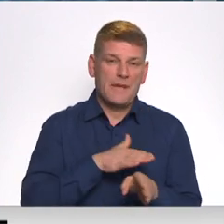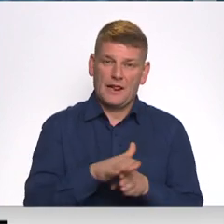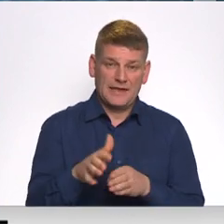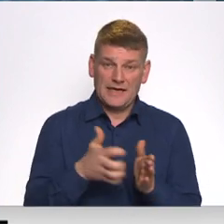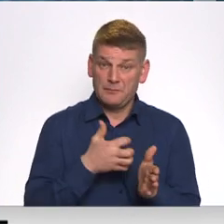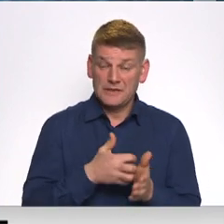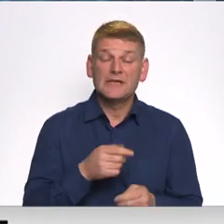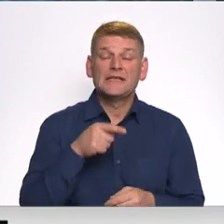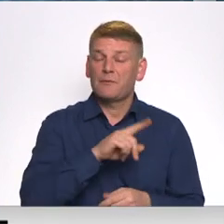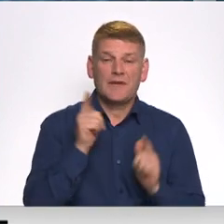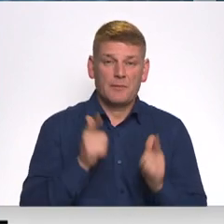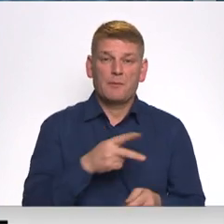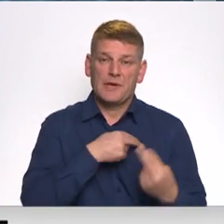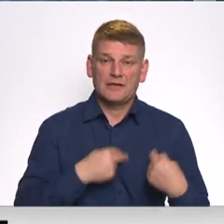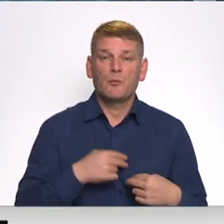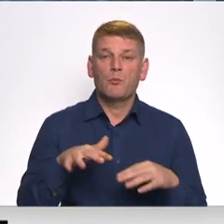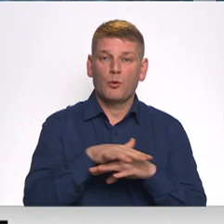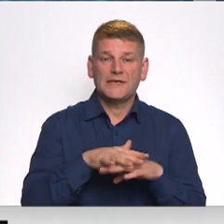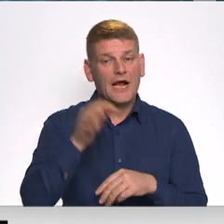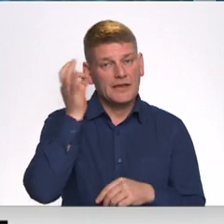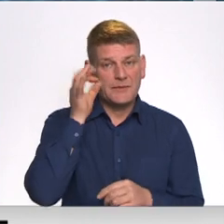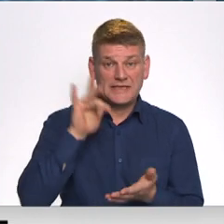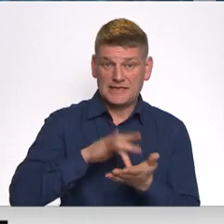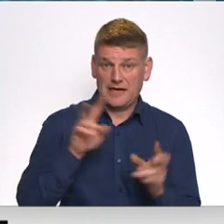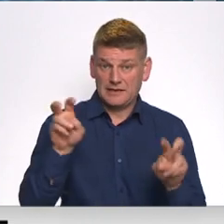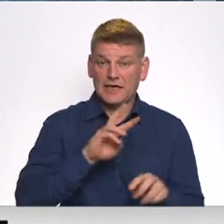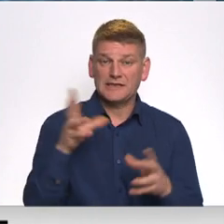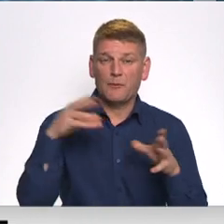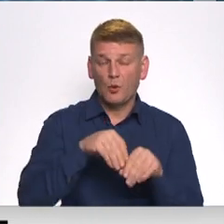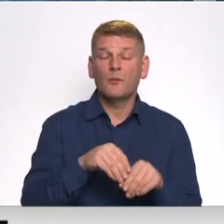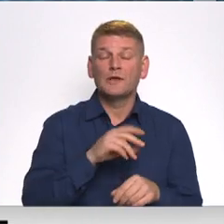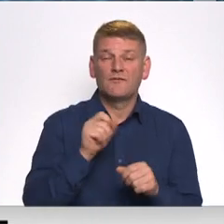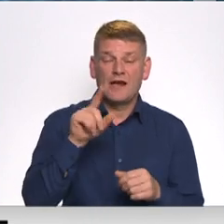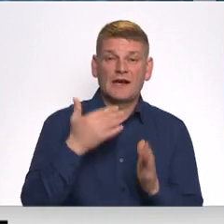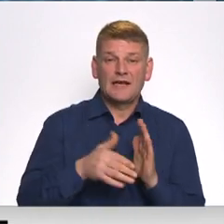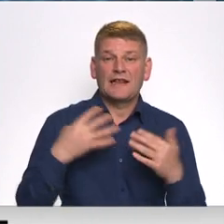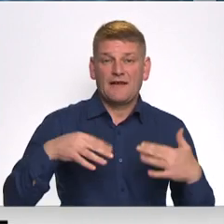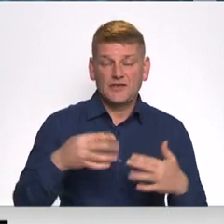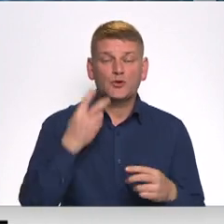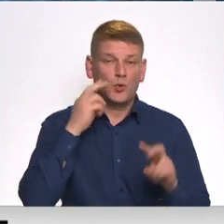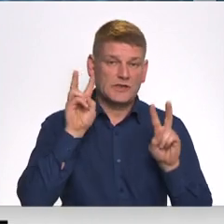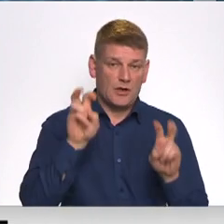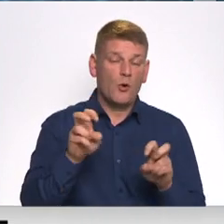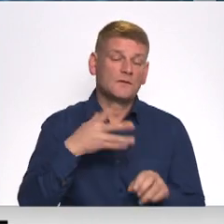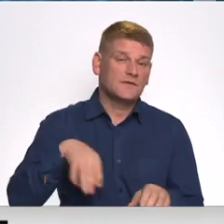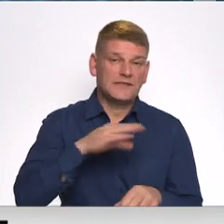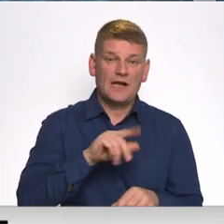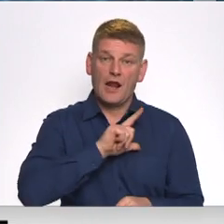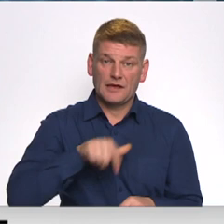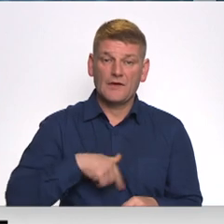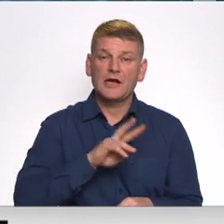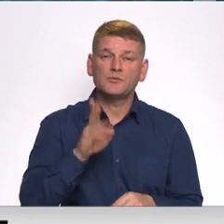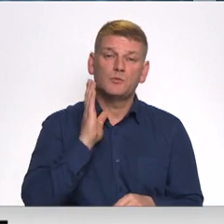Tam nepiekrīt biedrība publiskās atmiņas centrs, kas apkopojas vairāk nekā 90 potenciālus nosaukumus visā Latvijā, kas